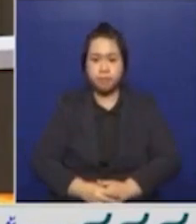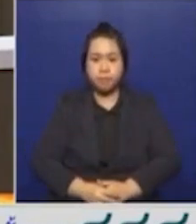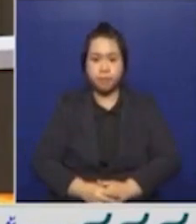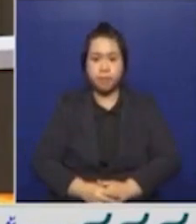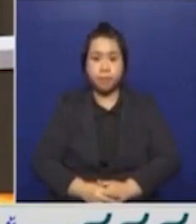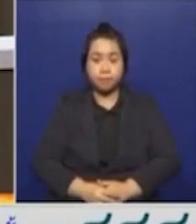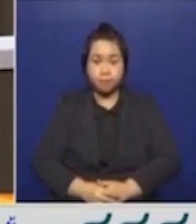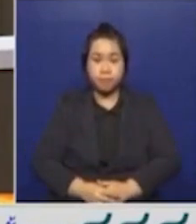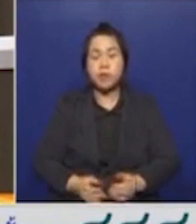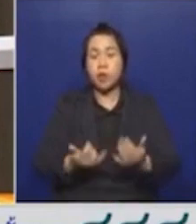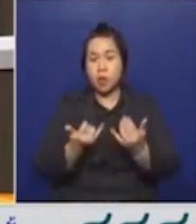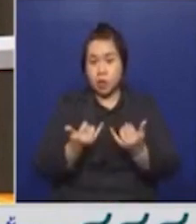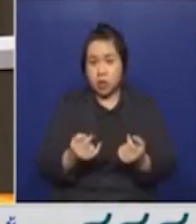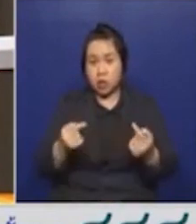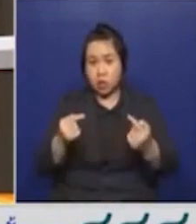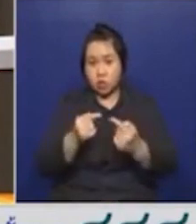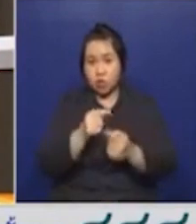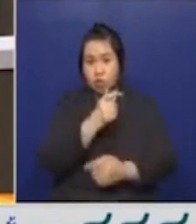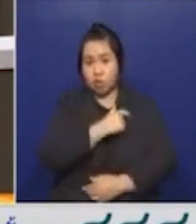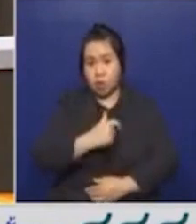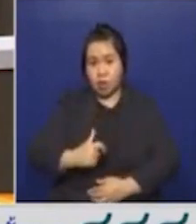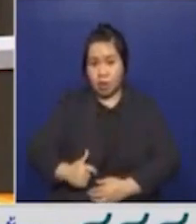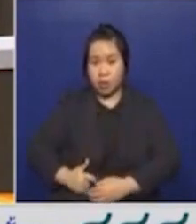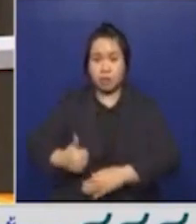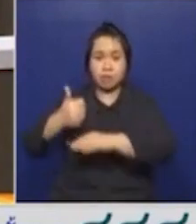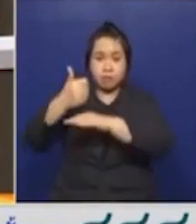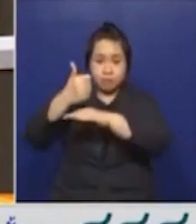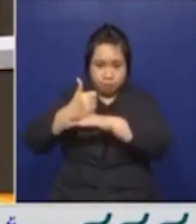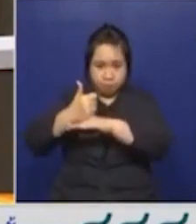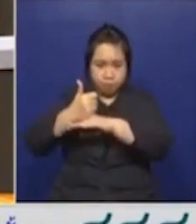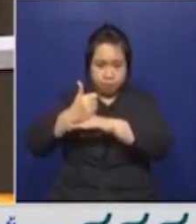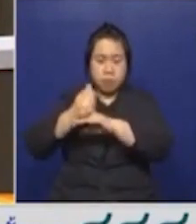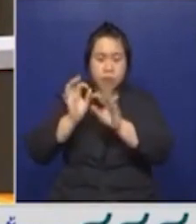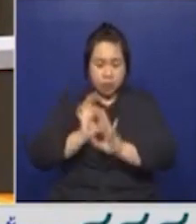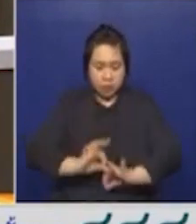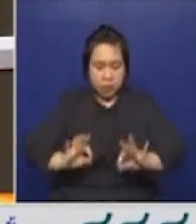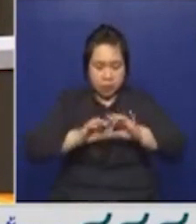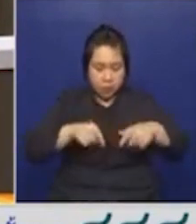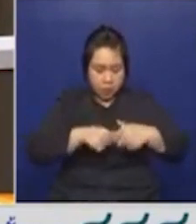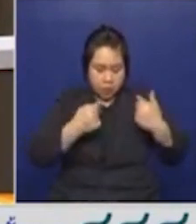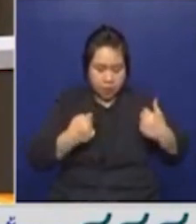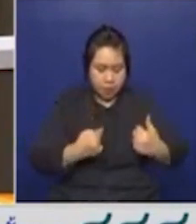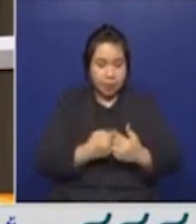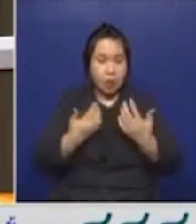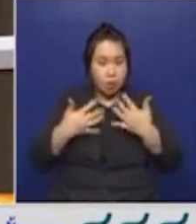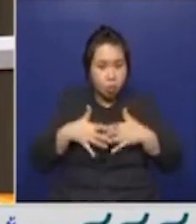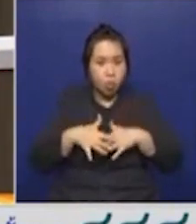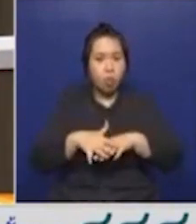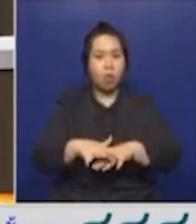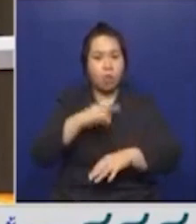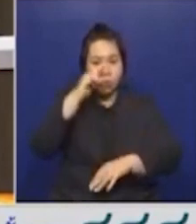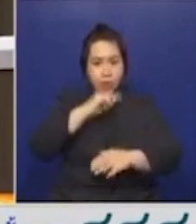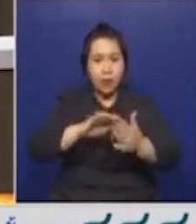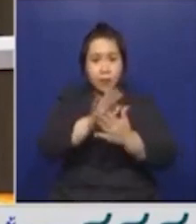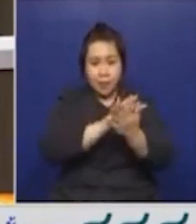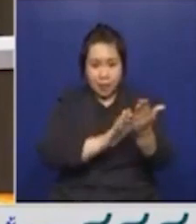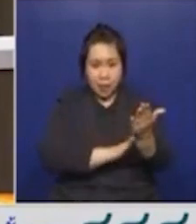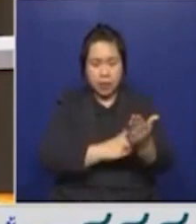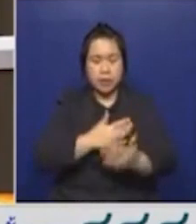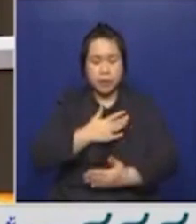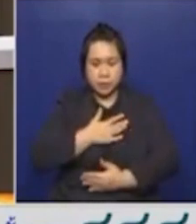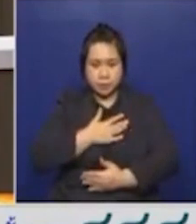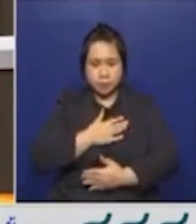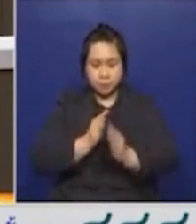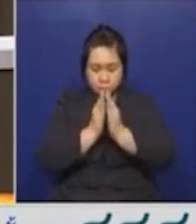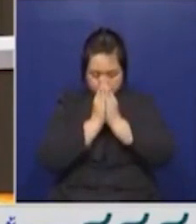คะสถาบันพระมหากษัตริย์เป็นสถาบันหลักอันเป็นส่วนรวมจิตใจของคนไทยทั้งชาติค่ะดิฉันจงรัก